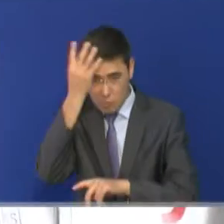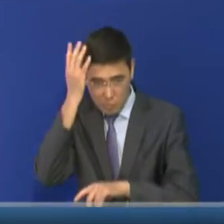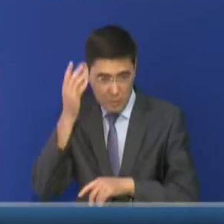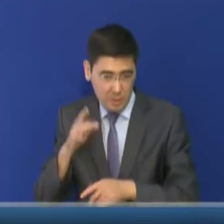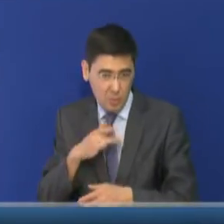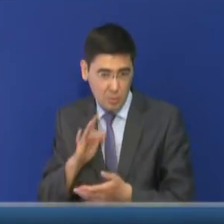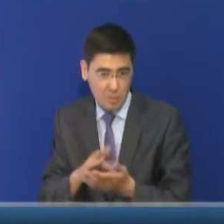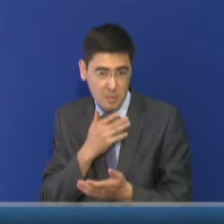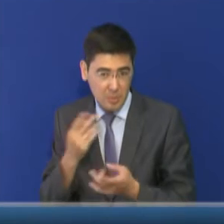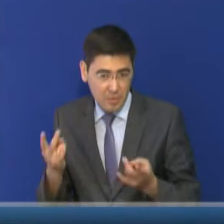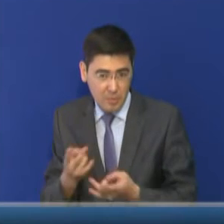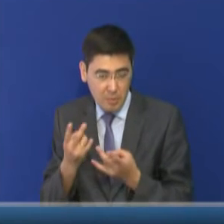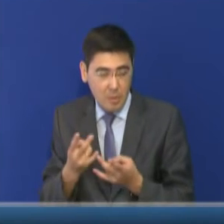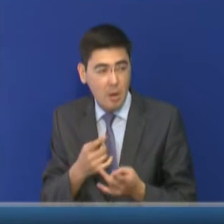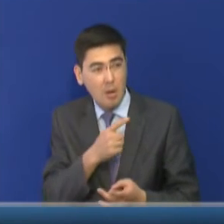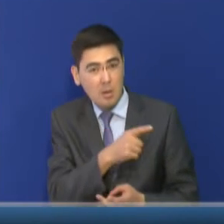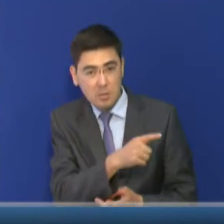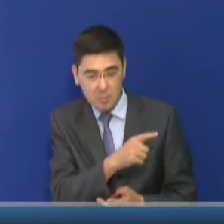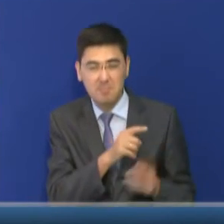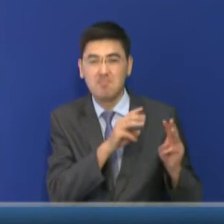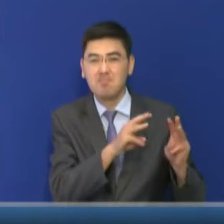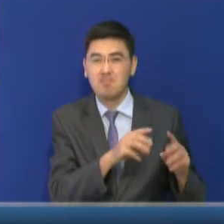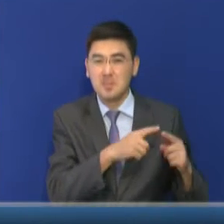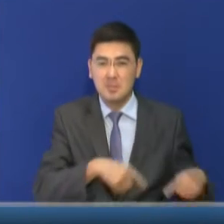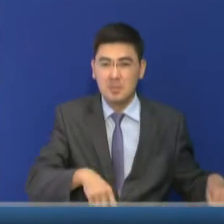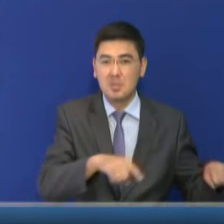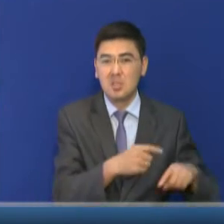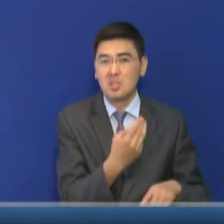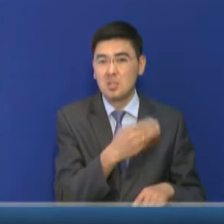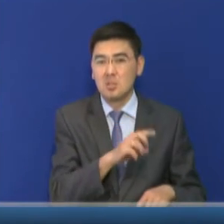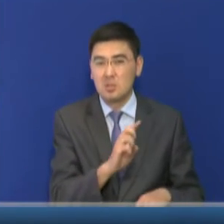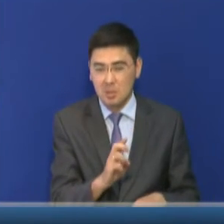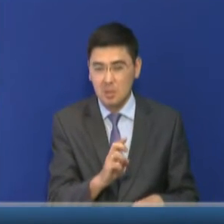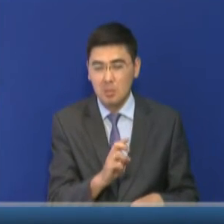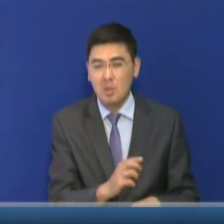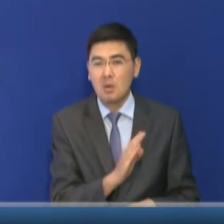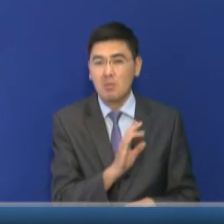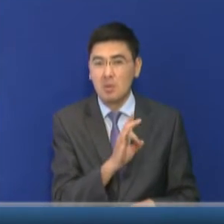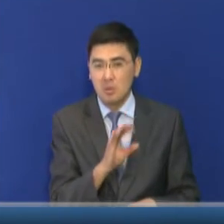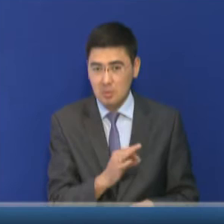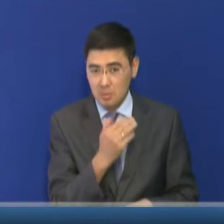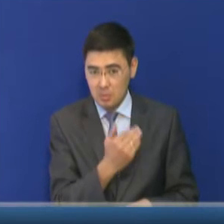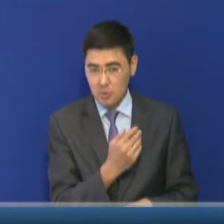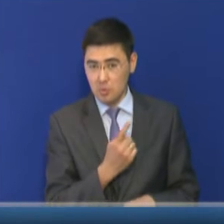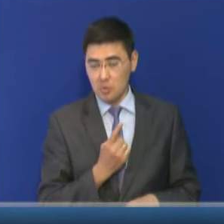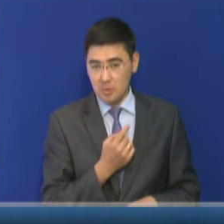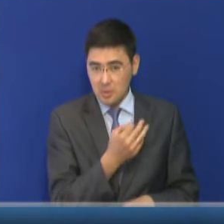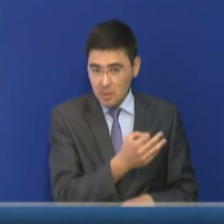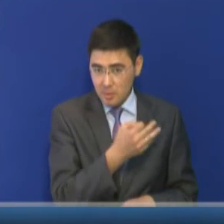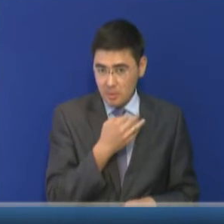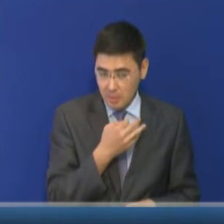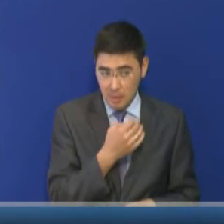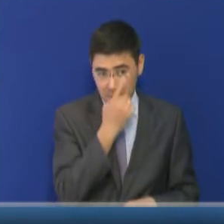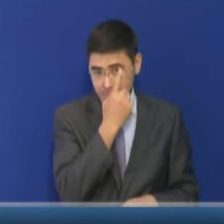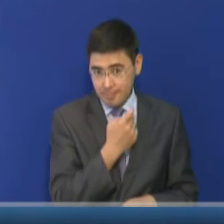открытым. Мы ждем официального решения регионального штаба Восточно-Казахстанской области, и только после этого будет